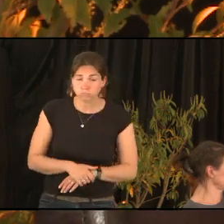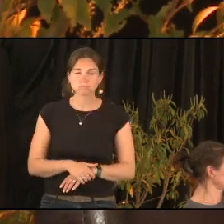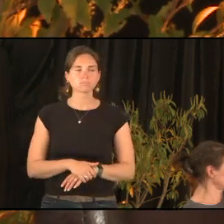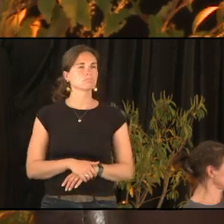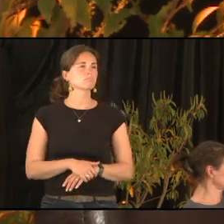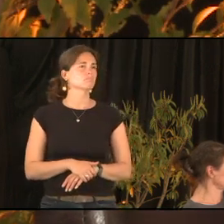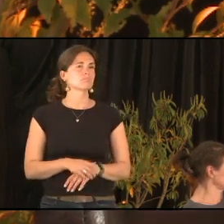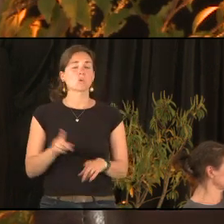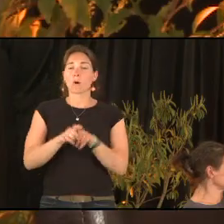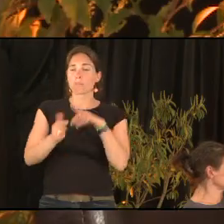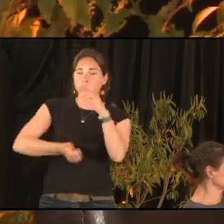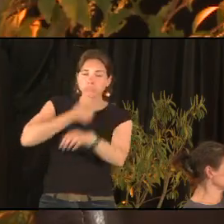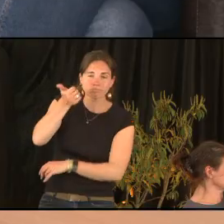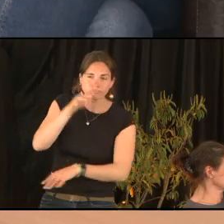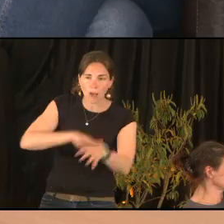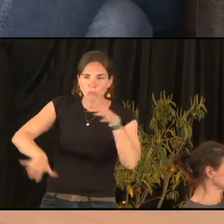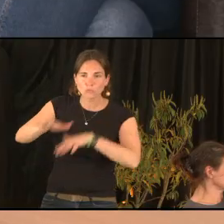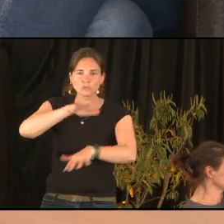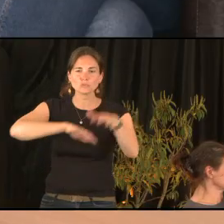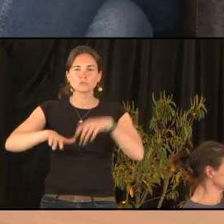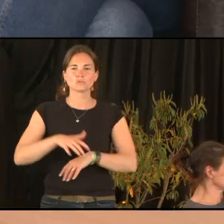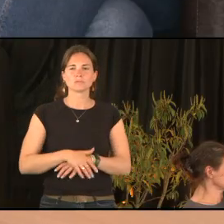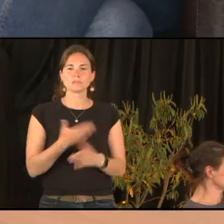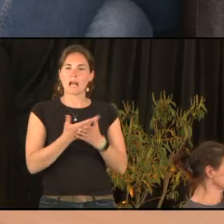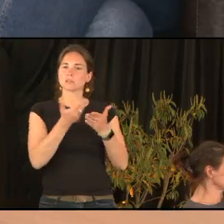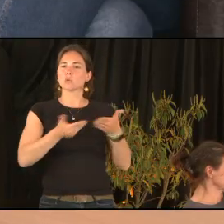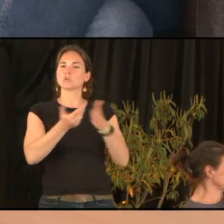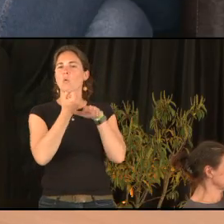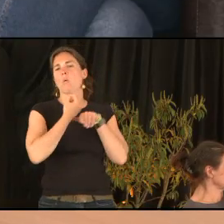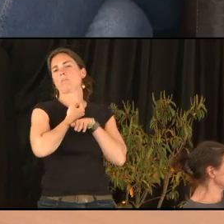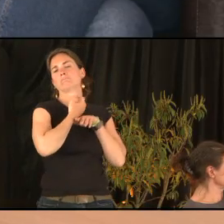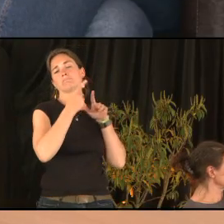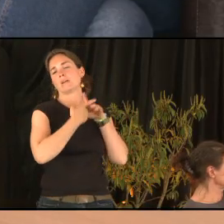et alors parce que je partais dans ces longues descriptions